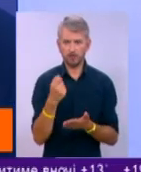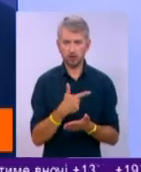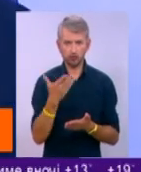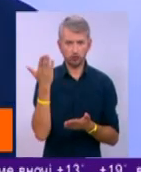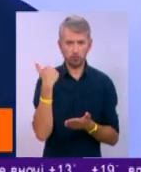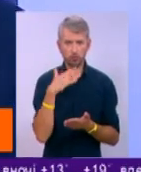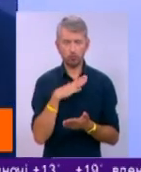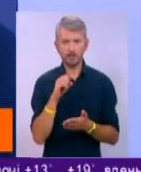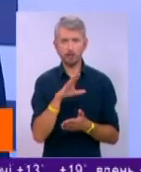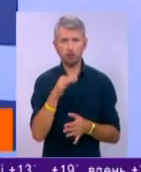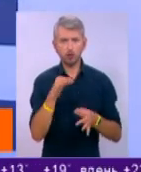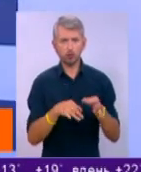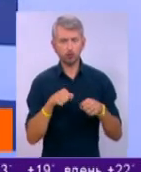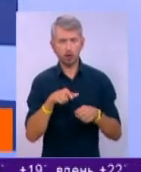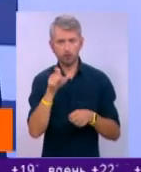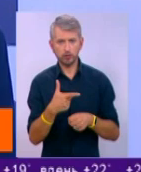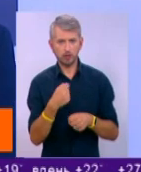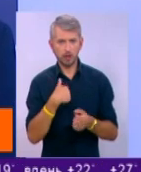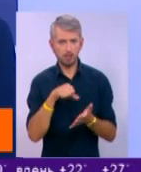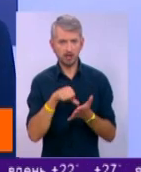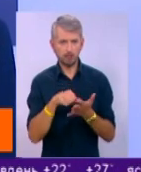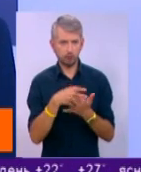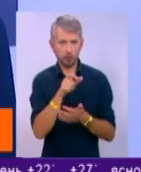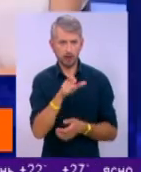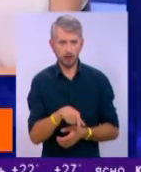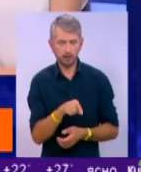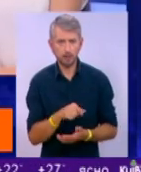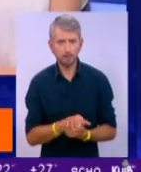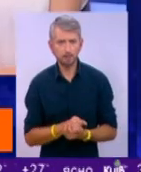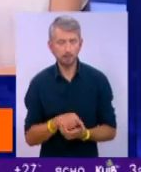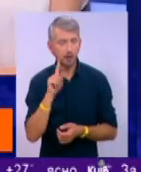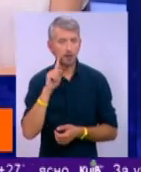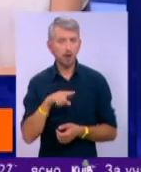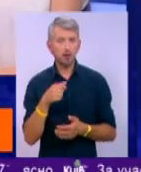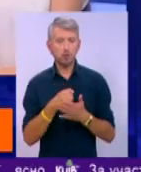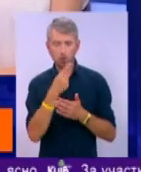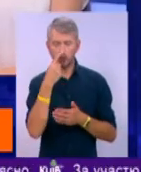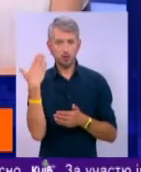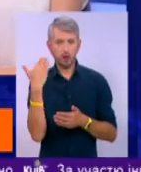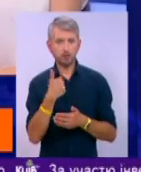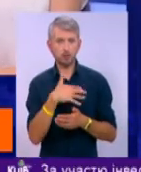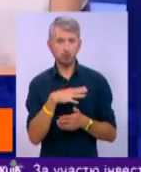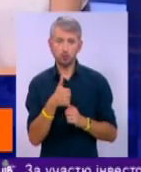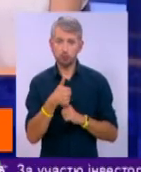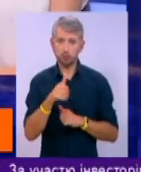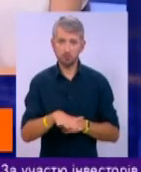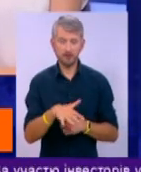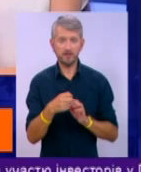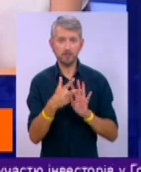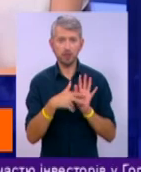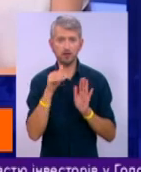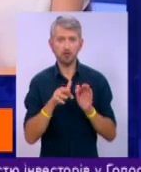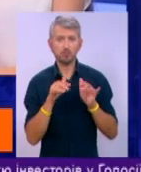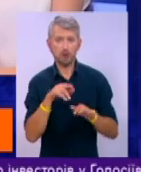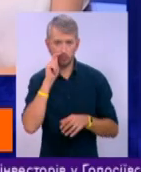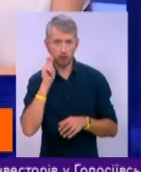вернувся з Європейського суду з прав людини, де я представляю свого клієнта. Ну, ви знаєте, що донедавна ми лідирували вниз 18 тисяч справ